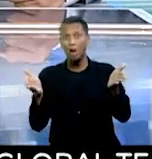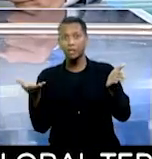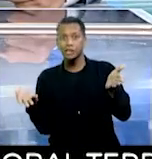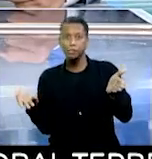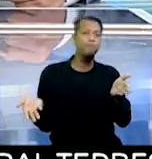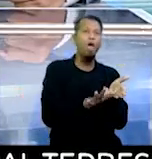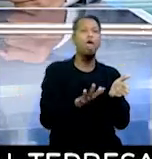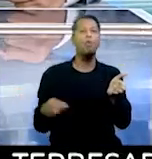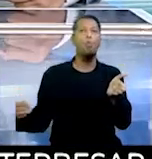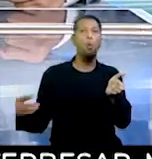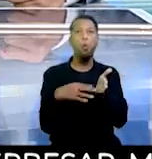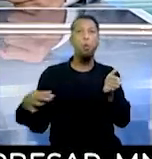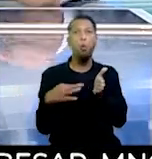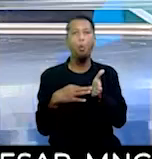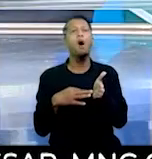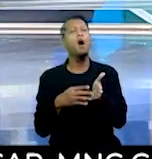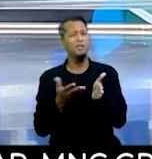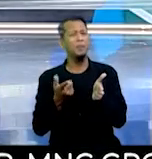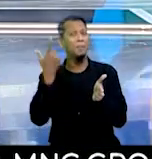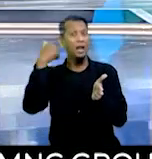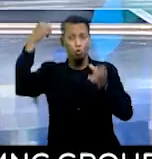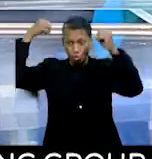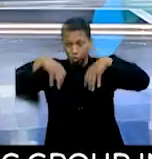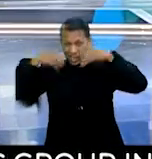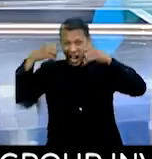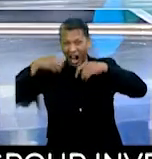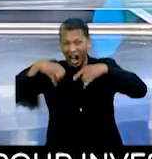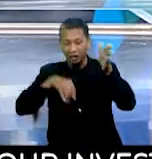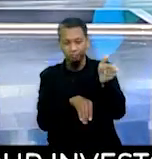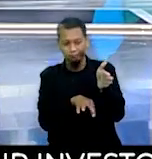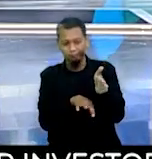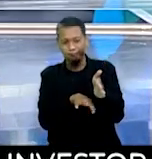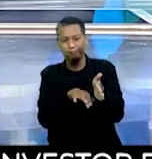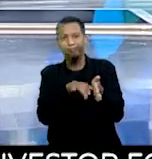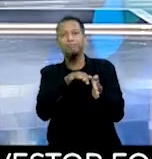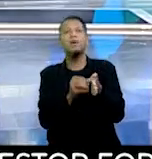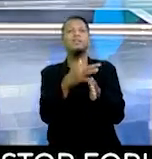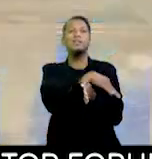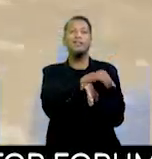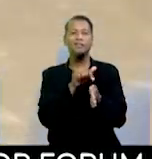Serang ditambah tingginya intensitas hujan menjadi penyebab terjadinya banjir.